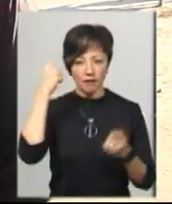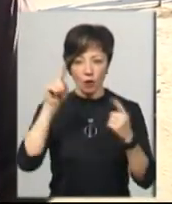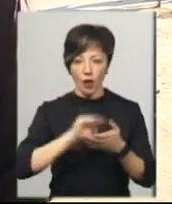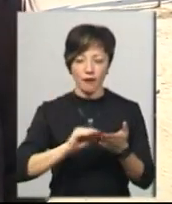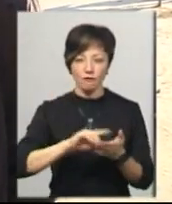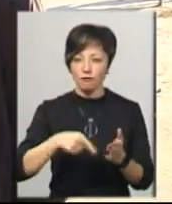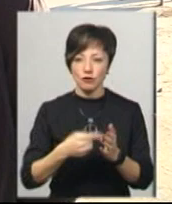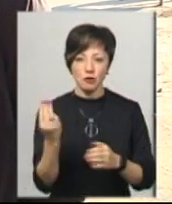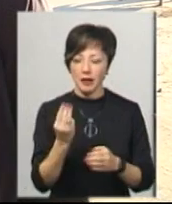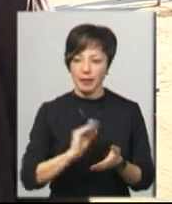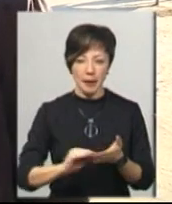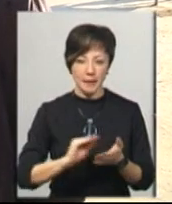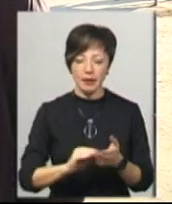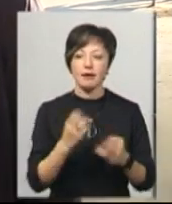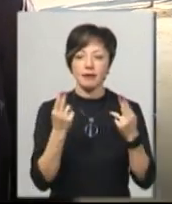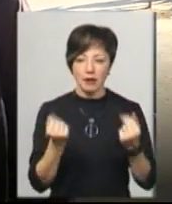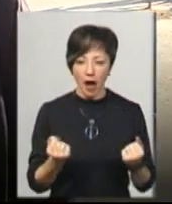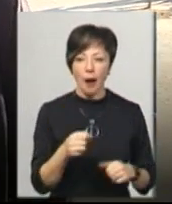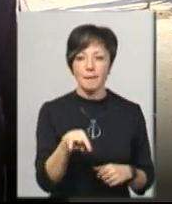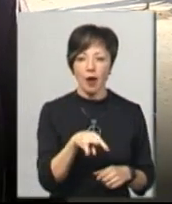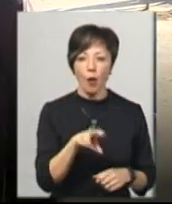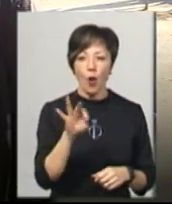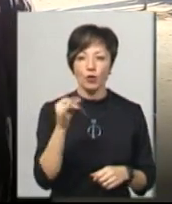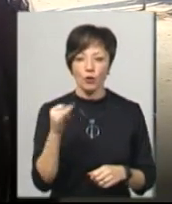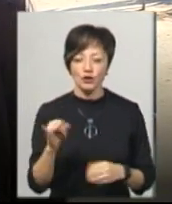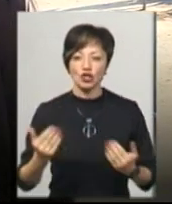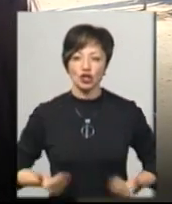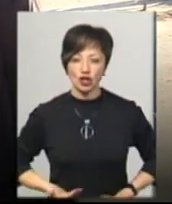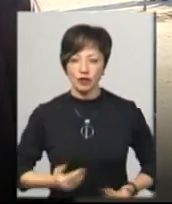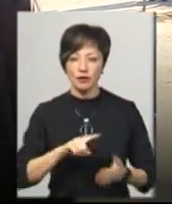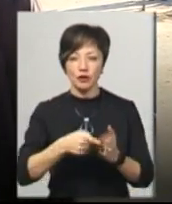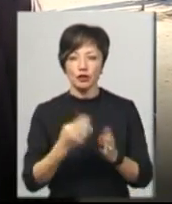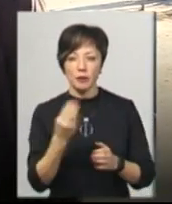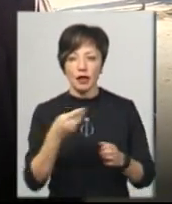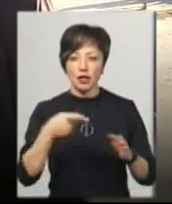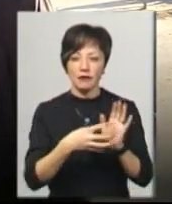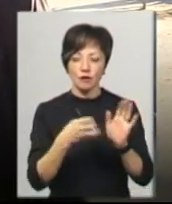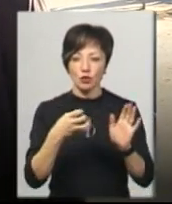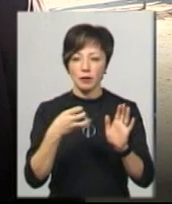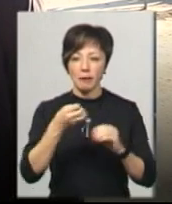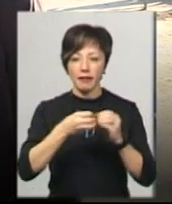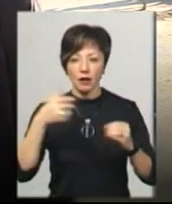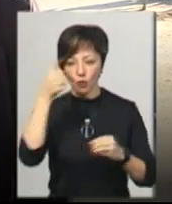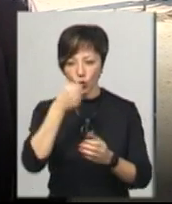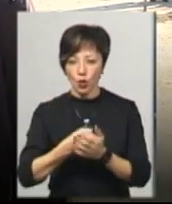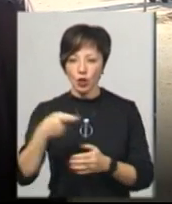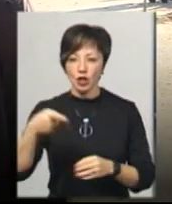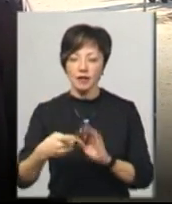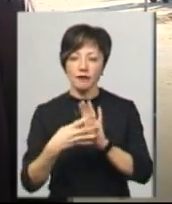писав. Так, Микола Островський жив у Шепотівці з 1915 року, починаючи десь до